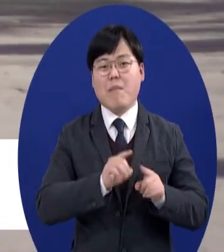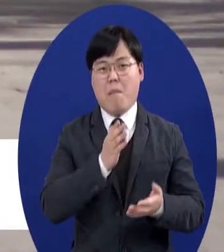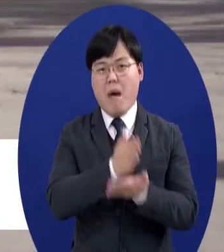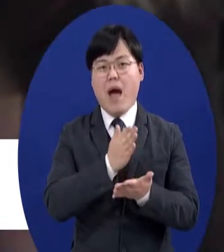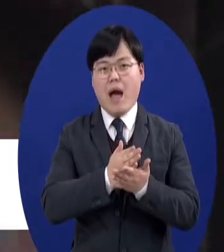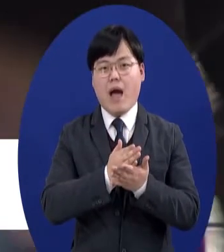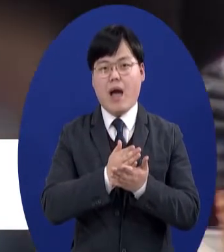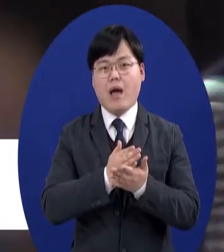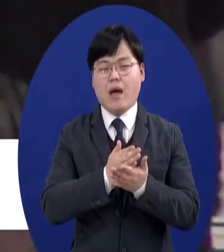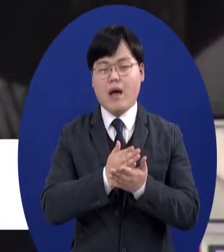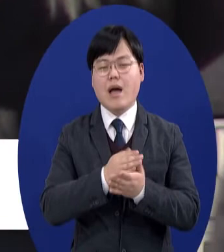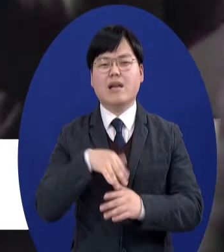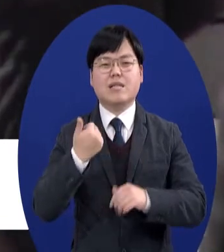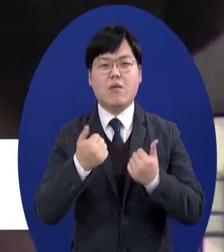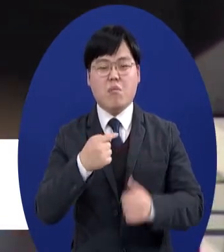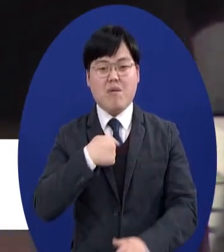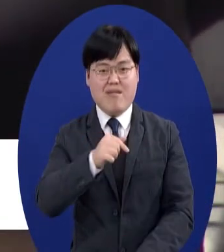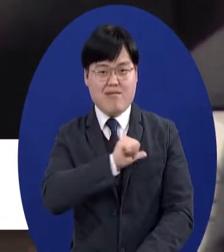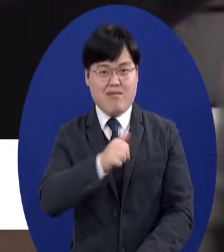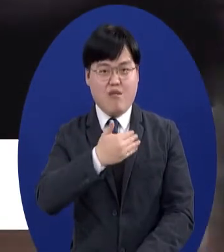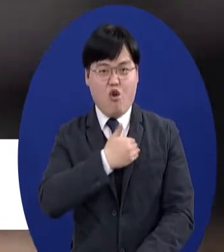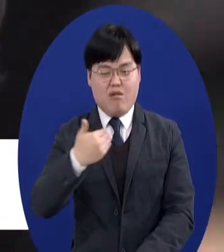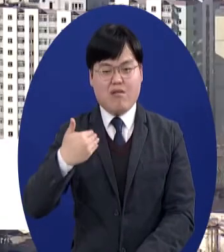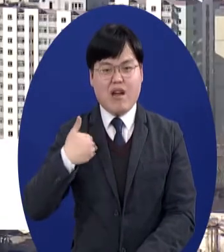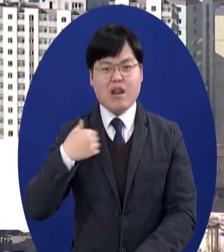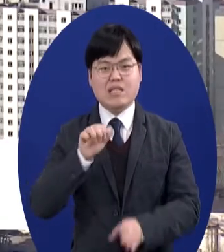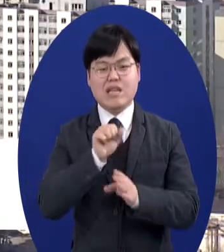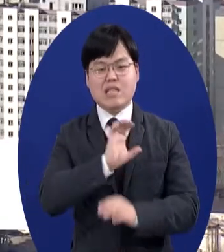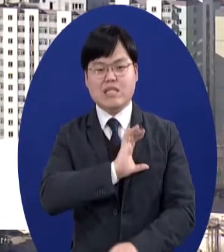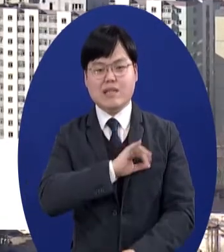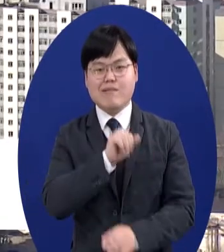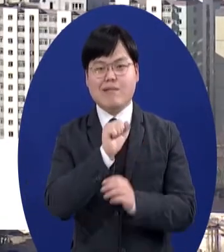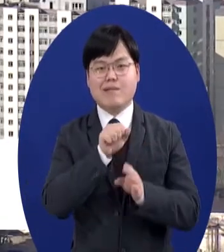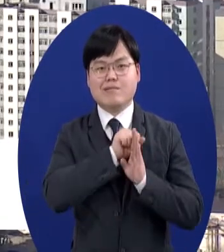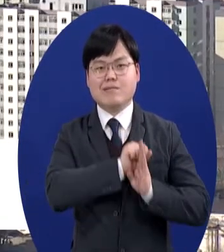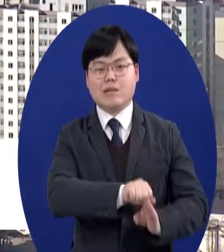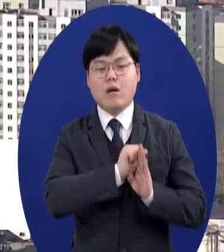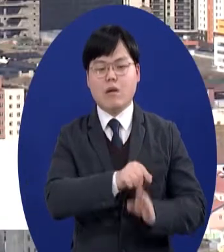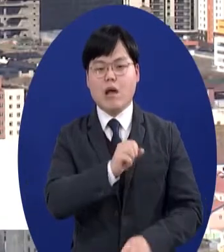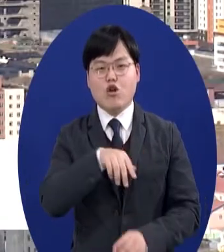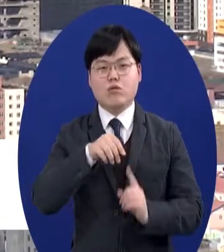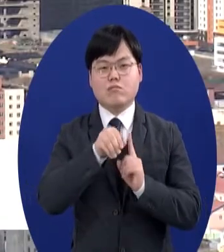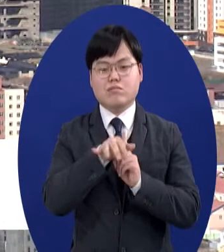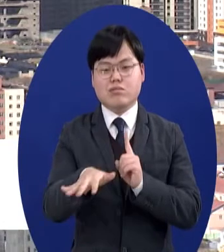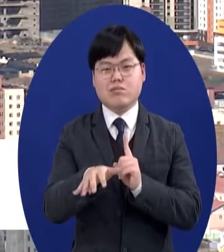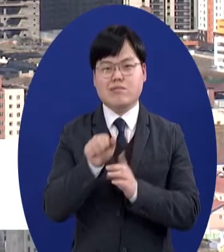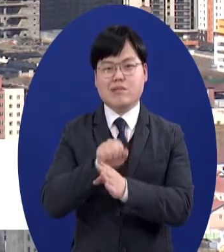судлаачид тайлбарлалаа. Зарим нь бие дарга гэсэн үүднээс хандаж сэтгэл зүйн дарамтыг ажилчдаа үүсгэж дарангууллыг тогтоож эхэлдэг байна.